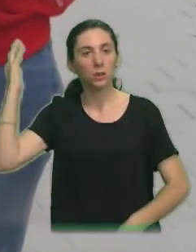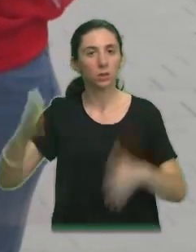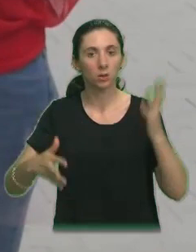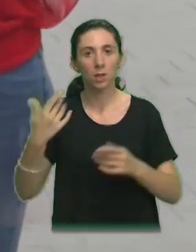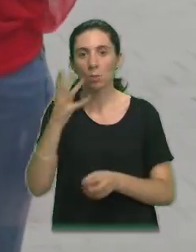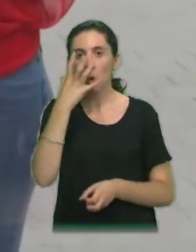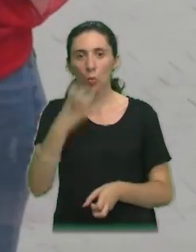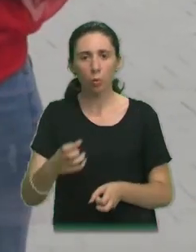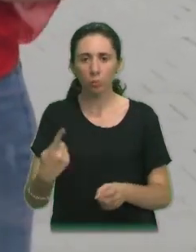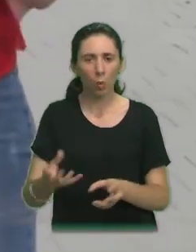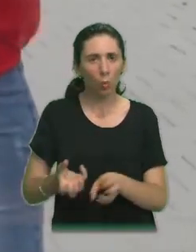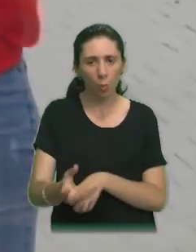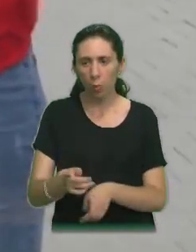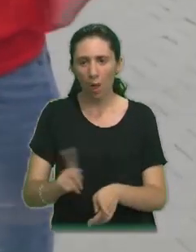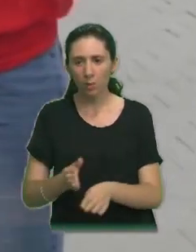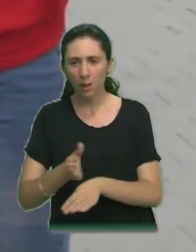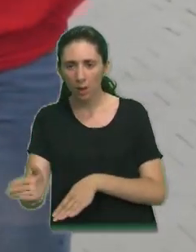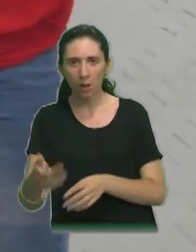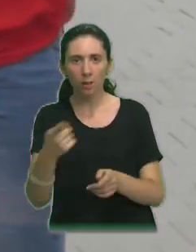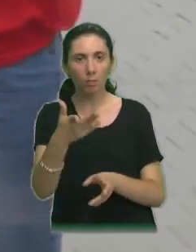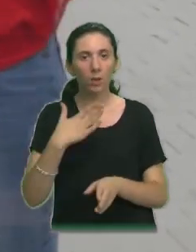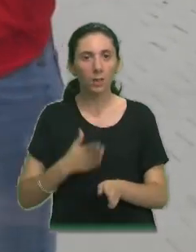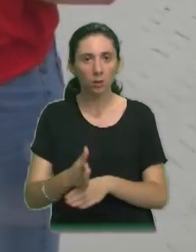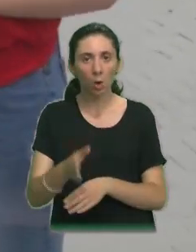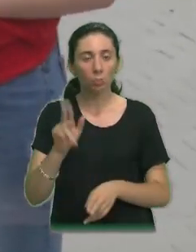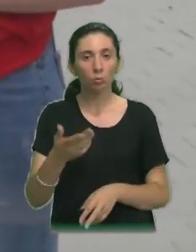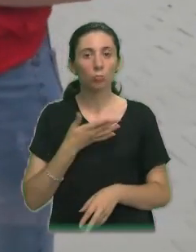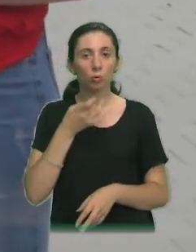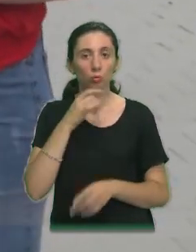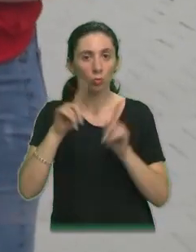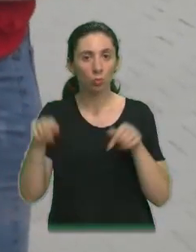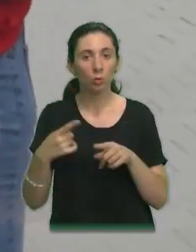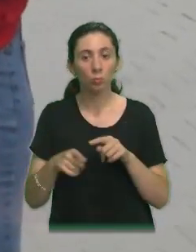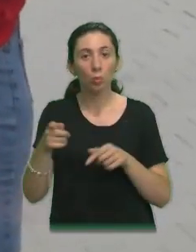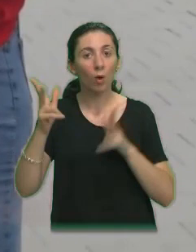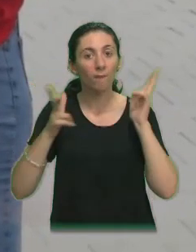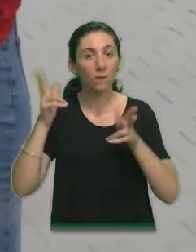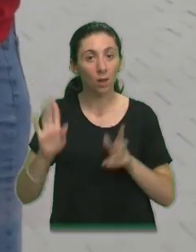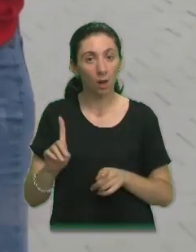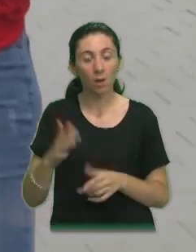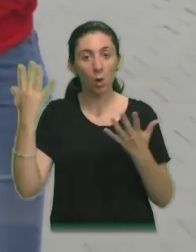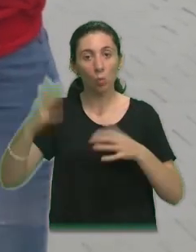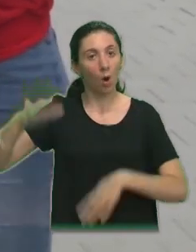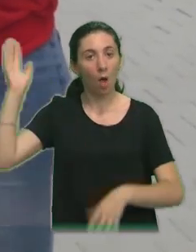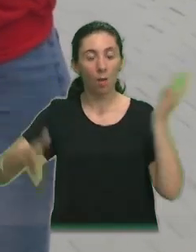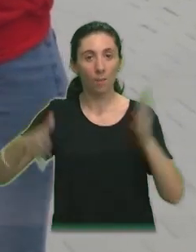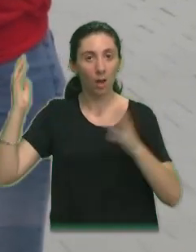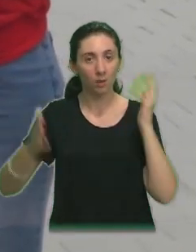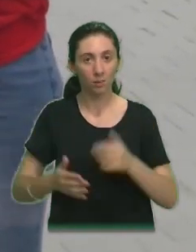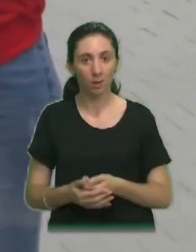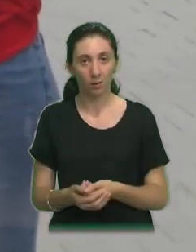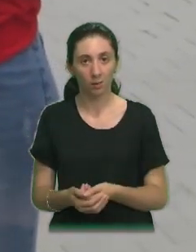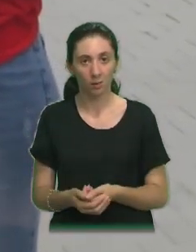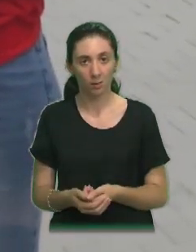je njima govori, to je njima vikanje. Znači ti kad dođeš na stazu i mahneš rukama jer si ljud što kugla nije otišla tamo gdje ti